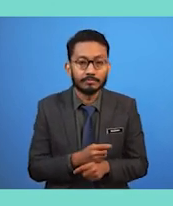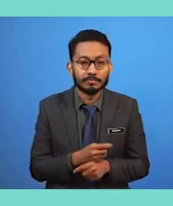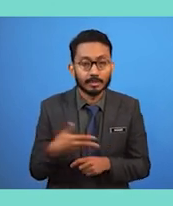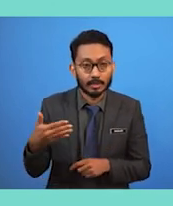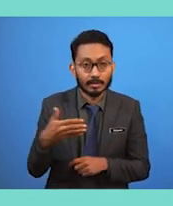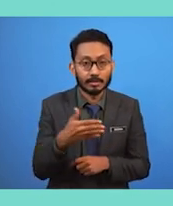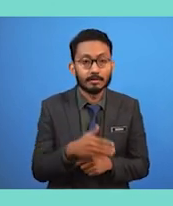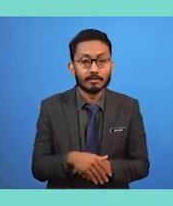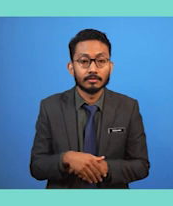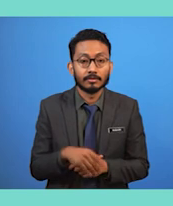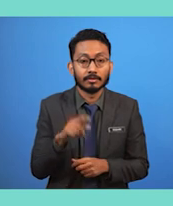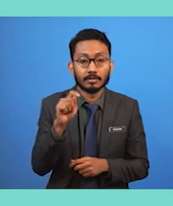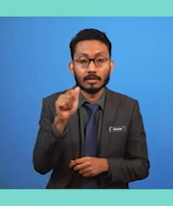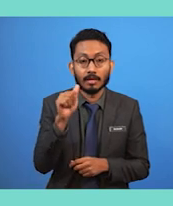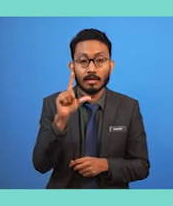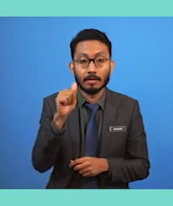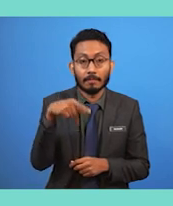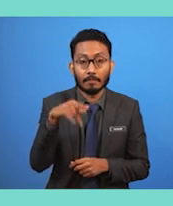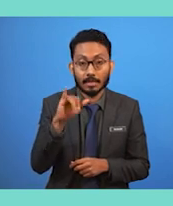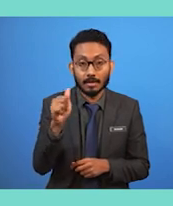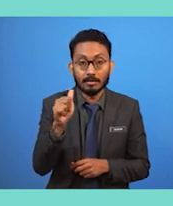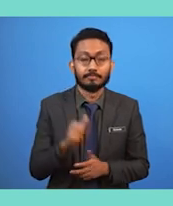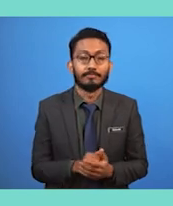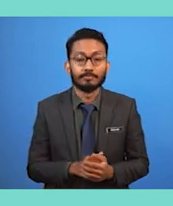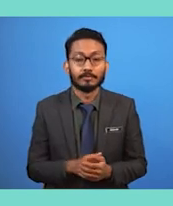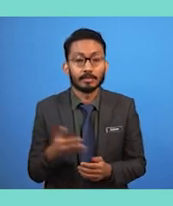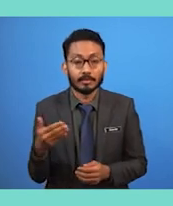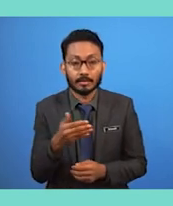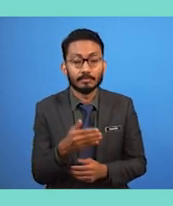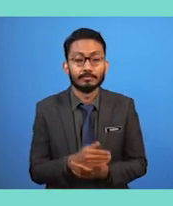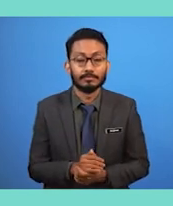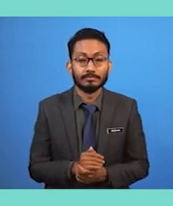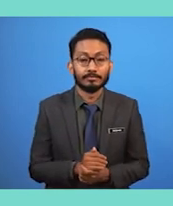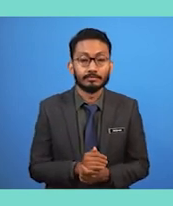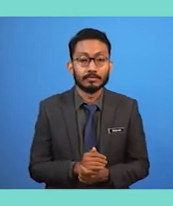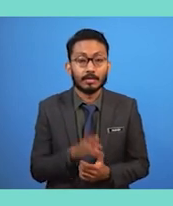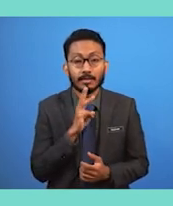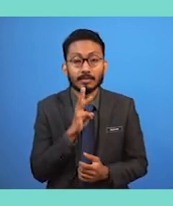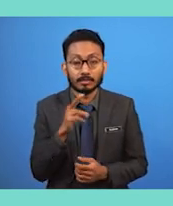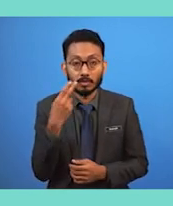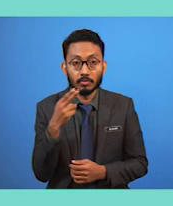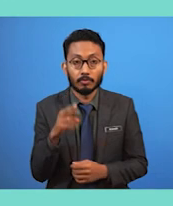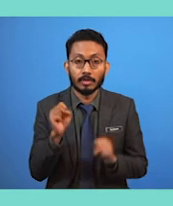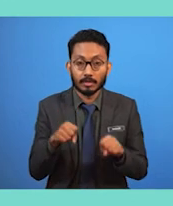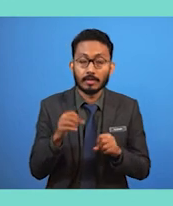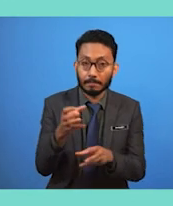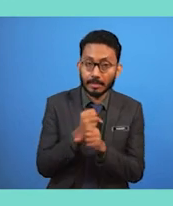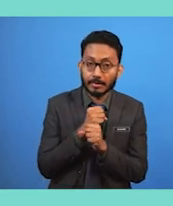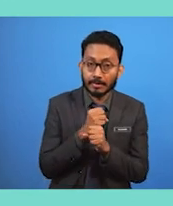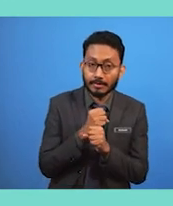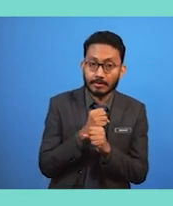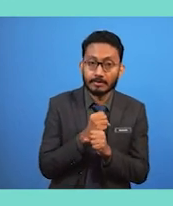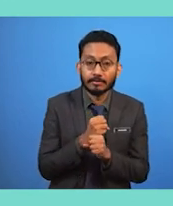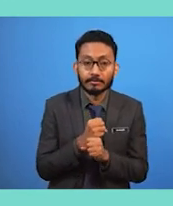ikan keli, ikan puyuh atau ikan haruan. Air hijau juga boleh diperolehi dengan